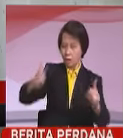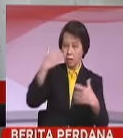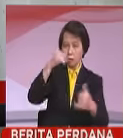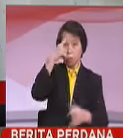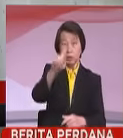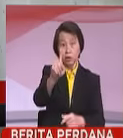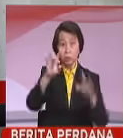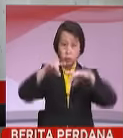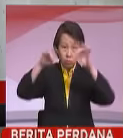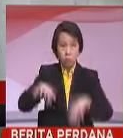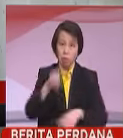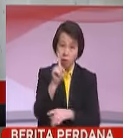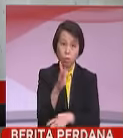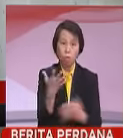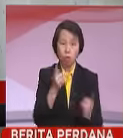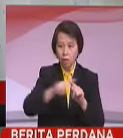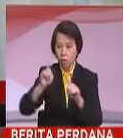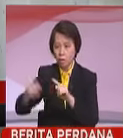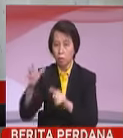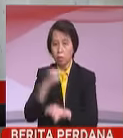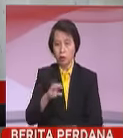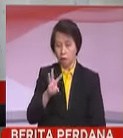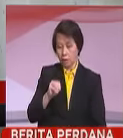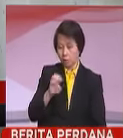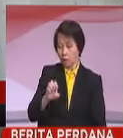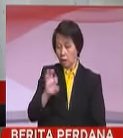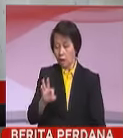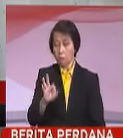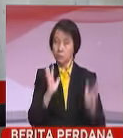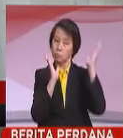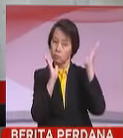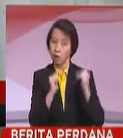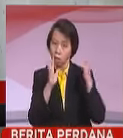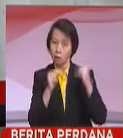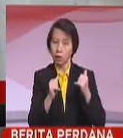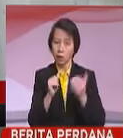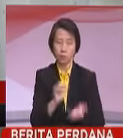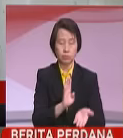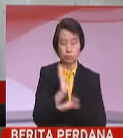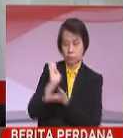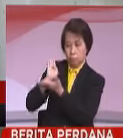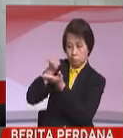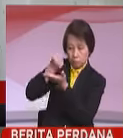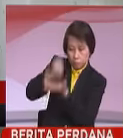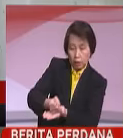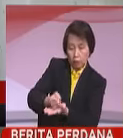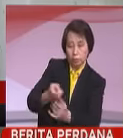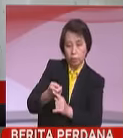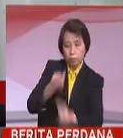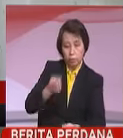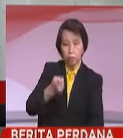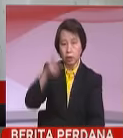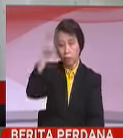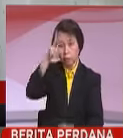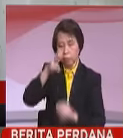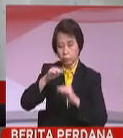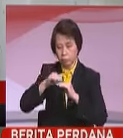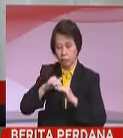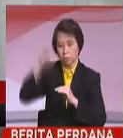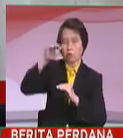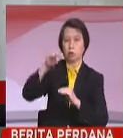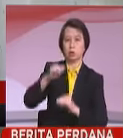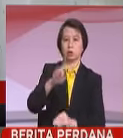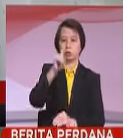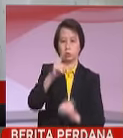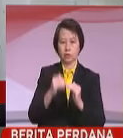satu ujian dan juga MEF mengharapkan agar subsidi yang diberikan oleh kerajaan itu ditingkatkan kepada